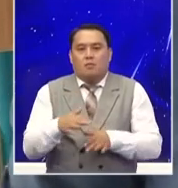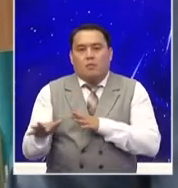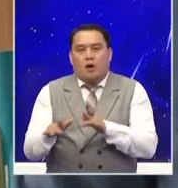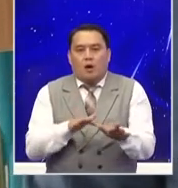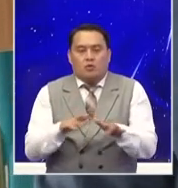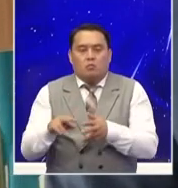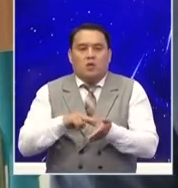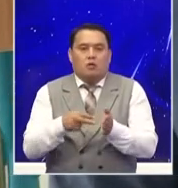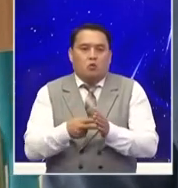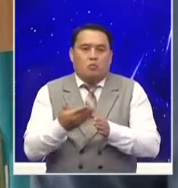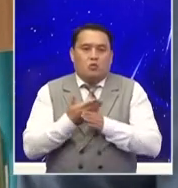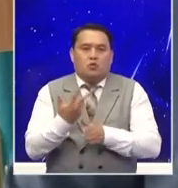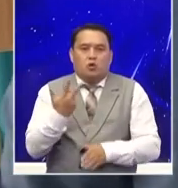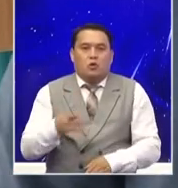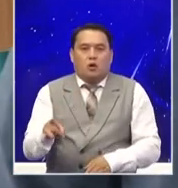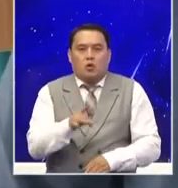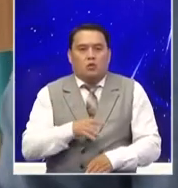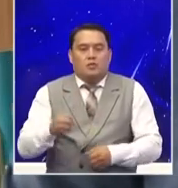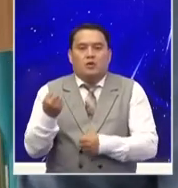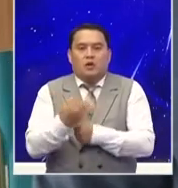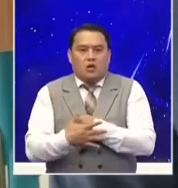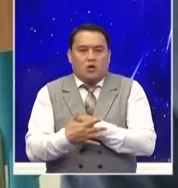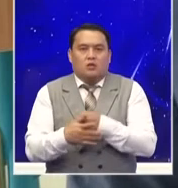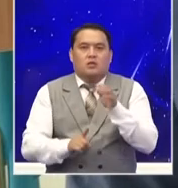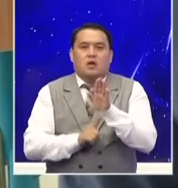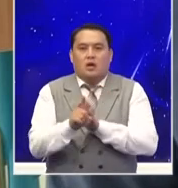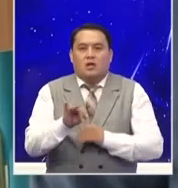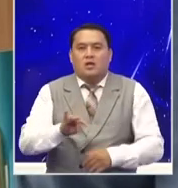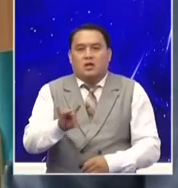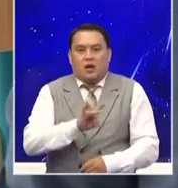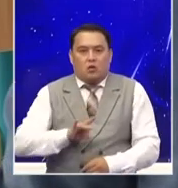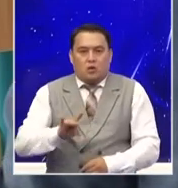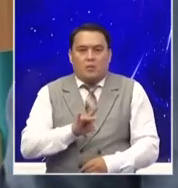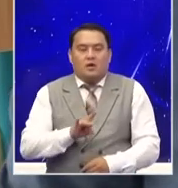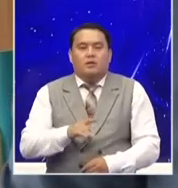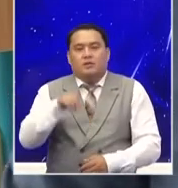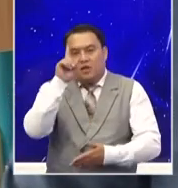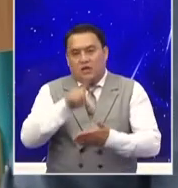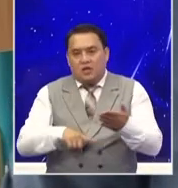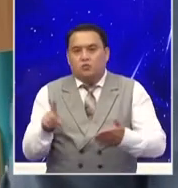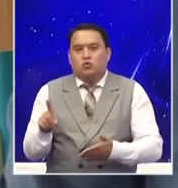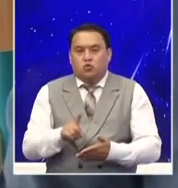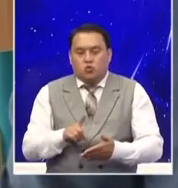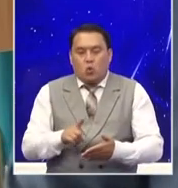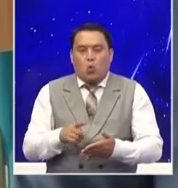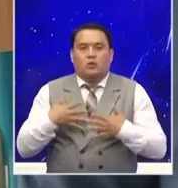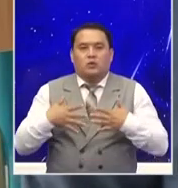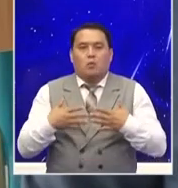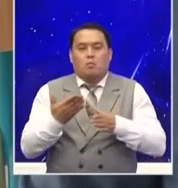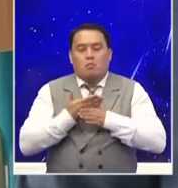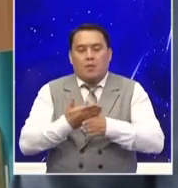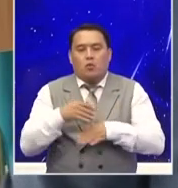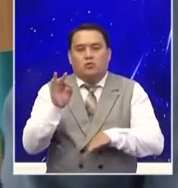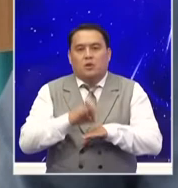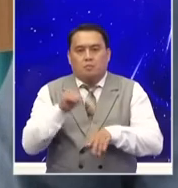акцию. Планируем помочь 3 районным лечебным учреждениям. Начали с Илийского района. Мы искренне надеемся, что эти концентраторы помогут